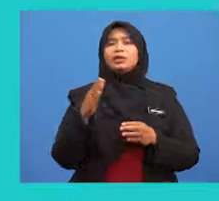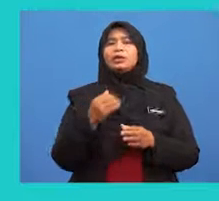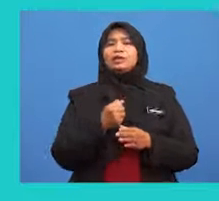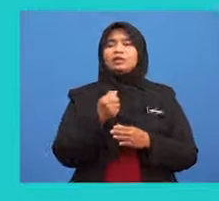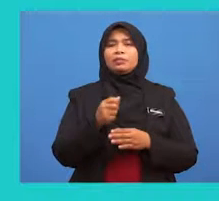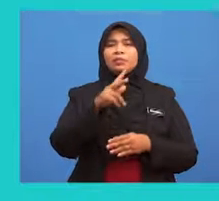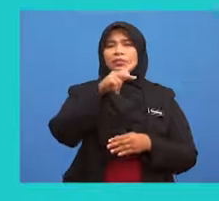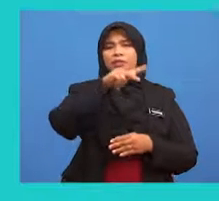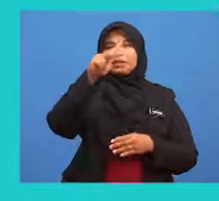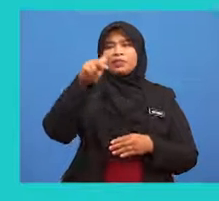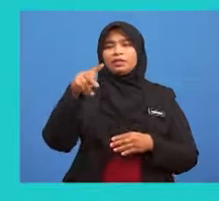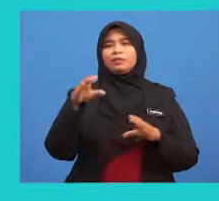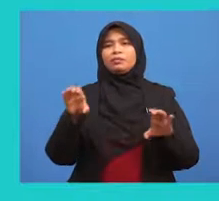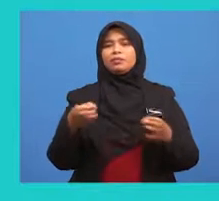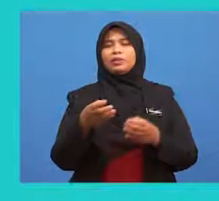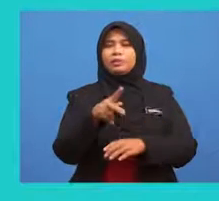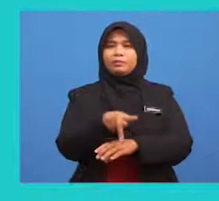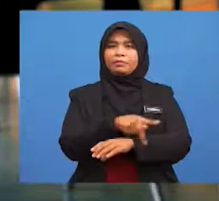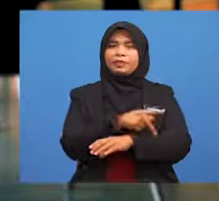kilang membuat pakaian.